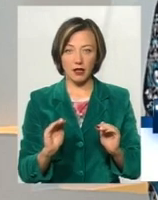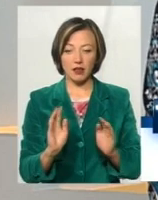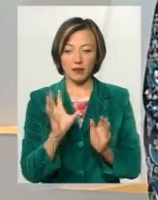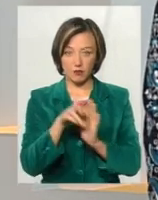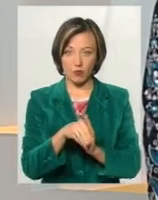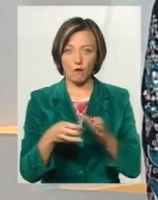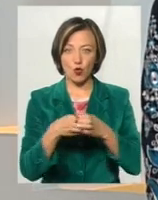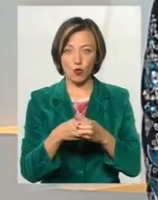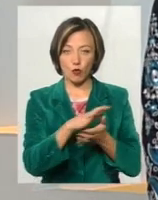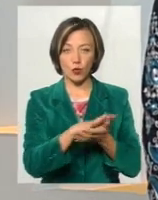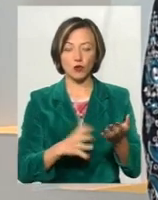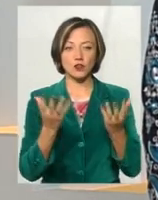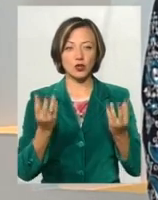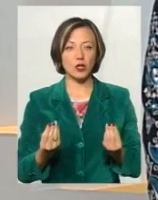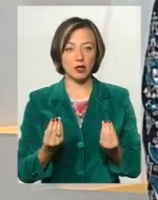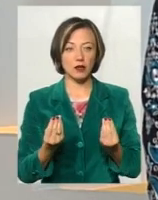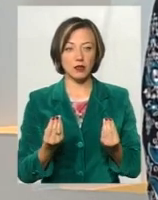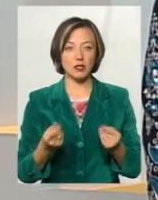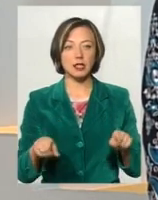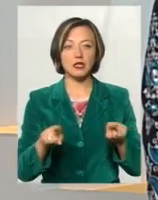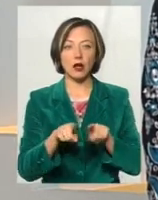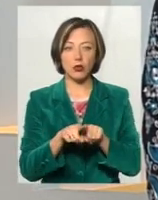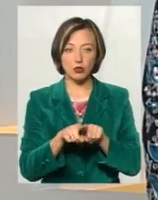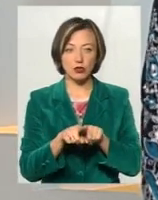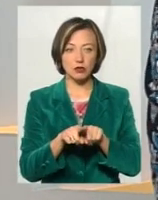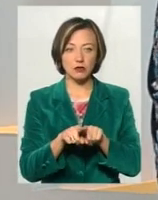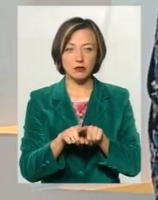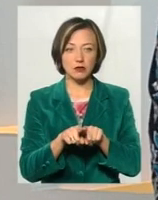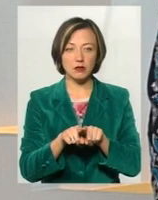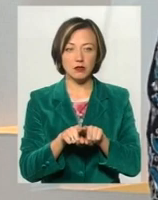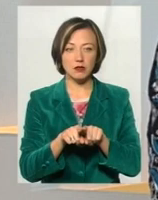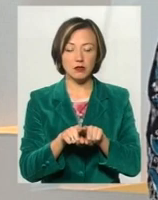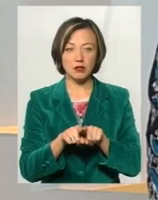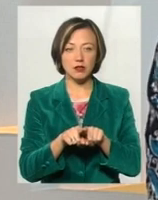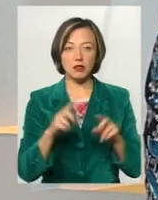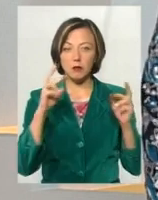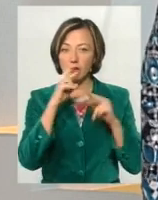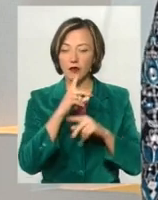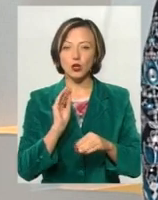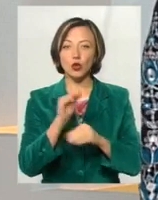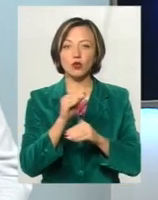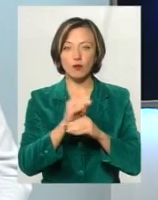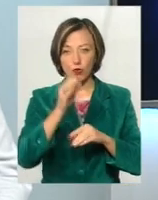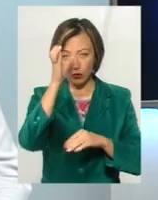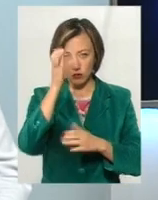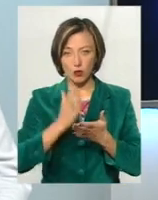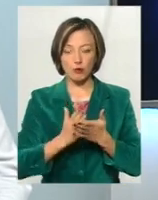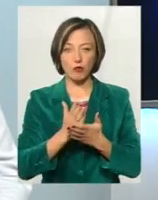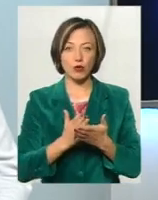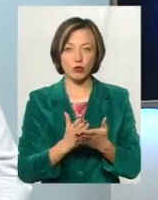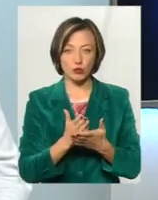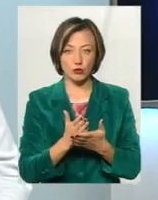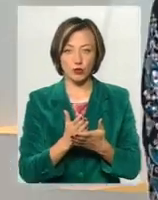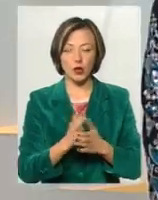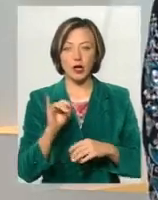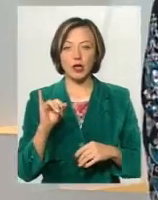групу продовженого дня. Також, неправильно сказала, додаткову освітню послугу, так?